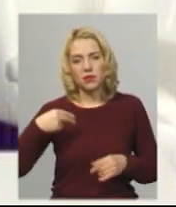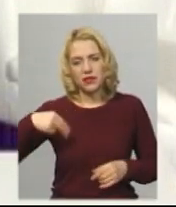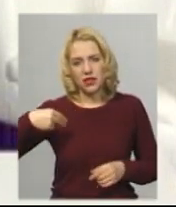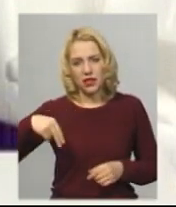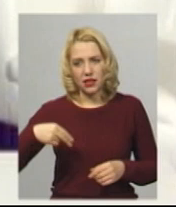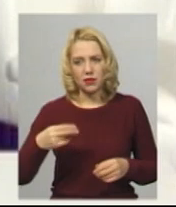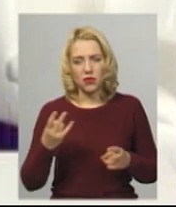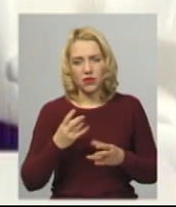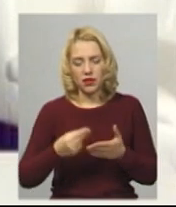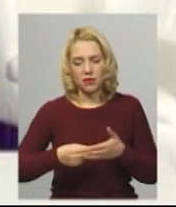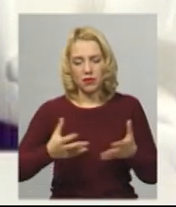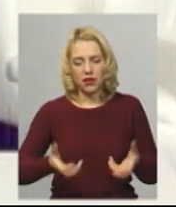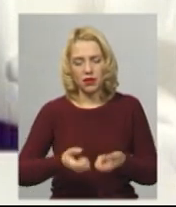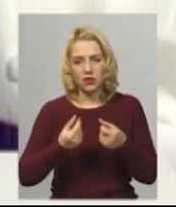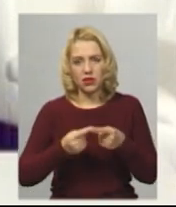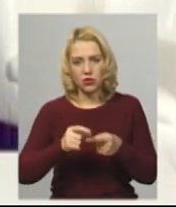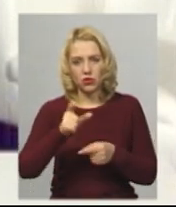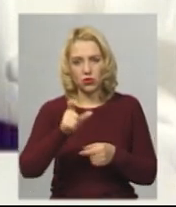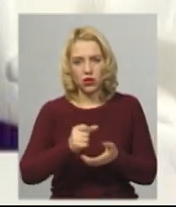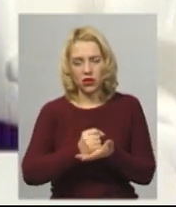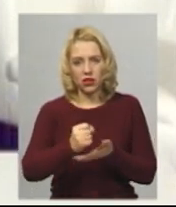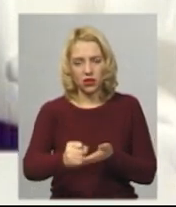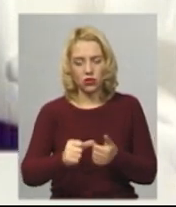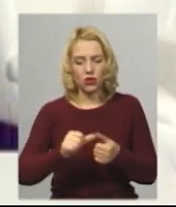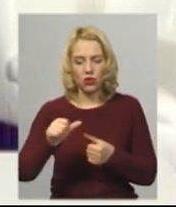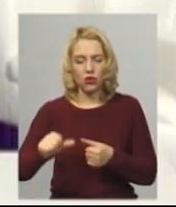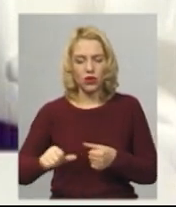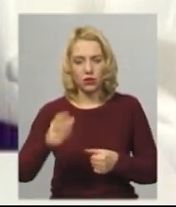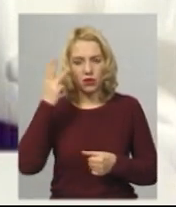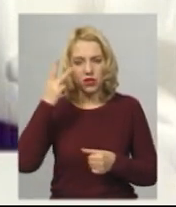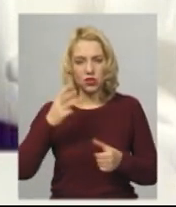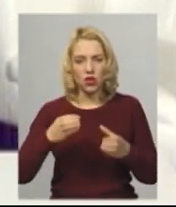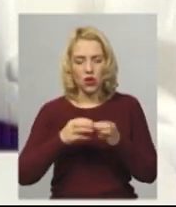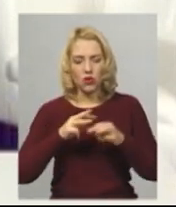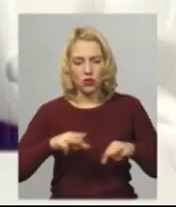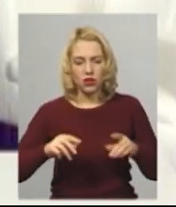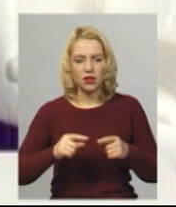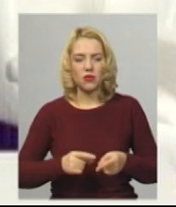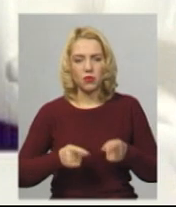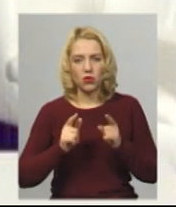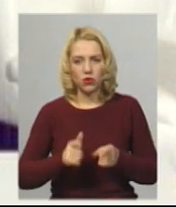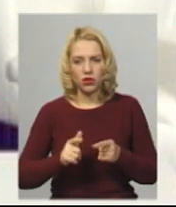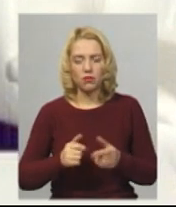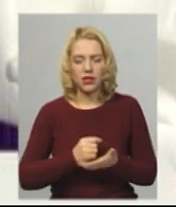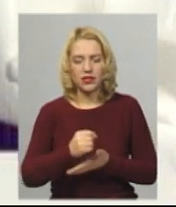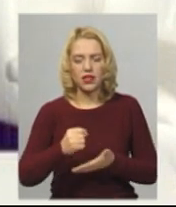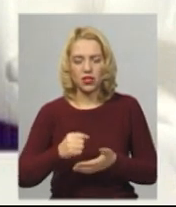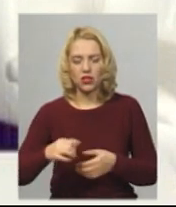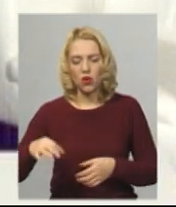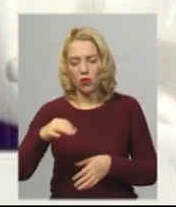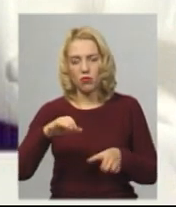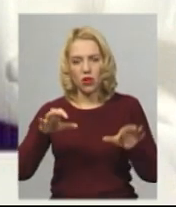Володимир Зеленський має підтримати цю кандидатуру. Окрім Хмельниччини, уряд погодив призначення голів облдержадміністрацій